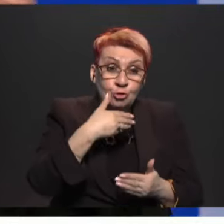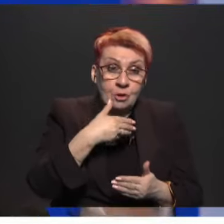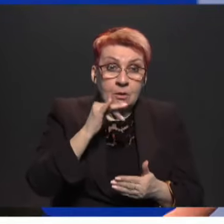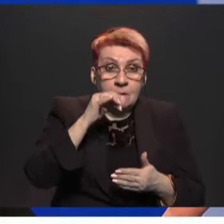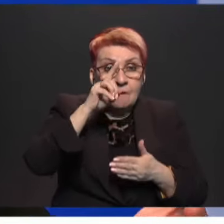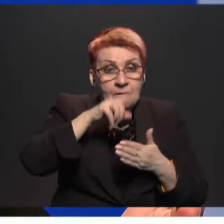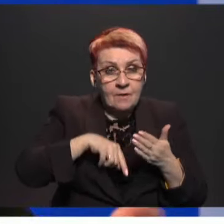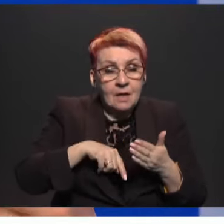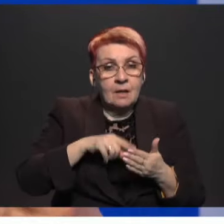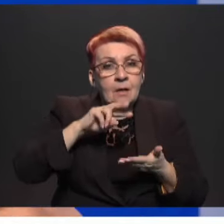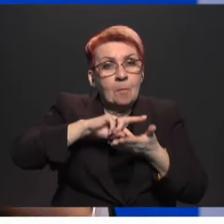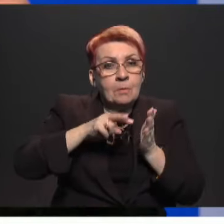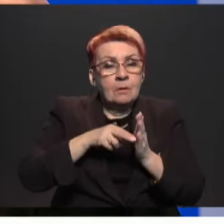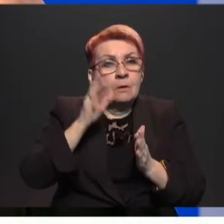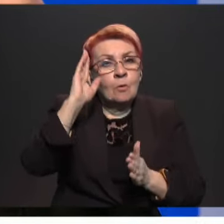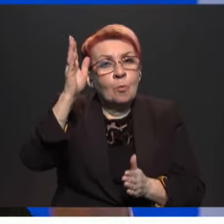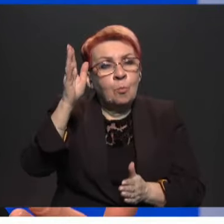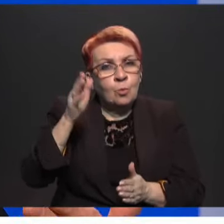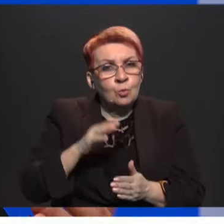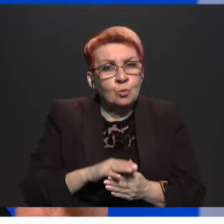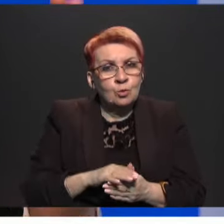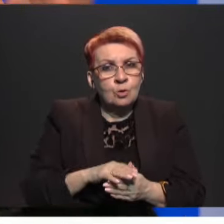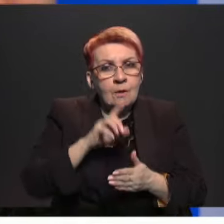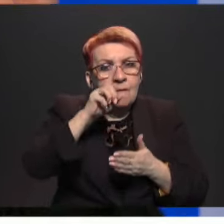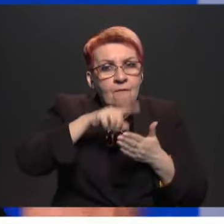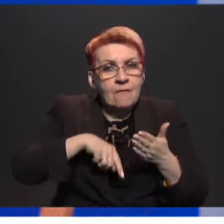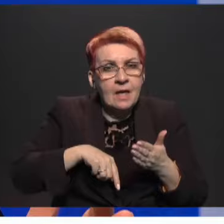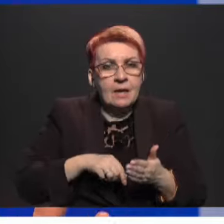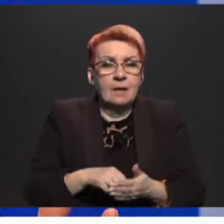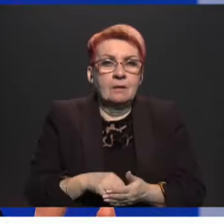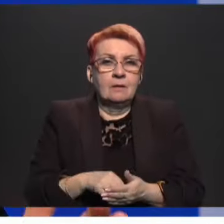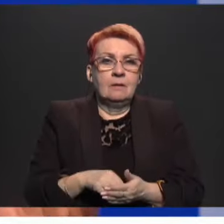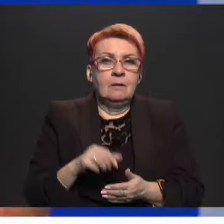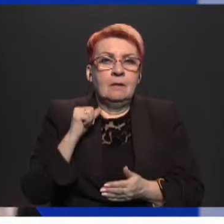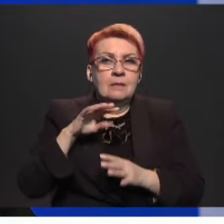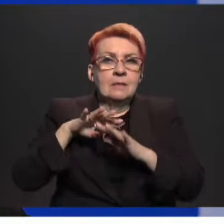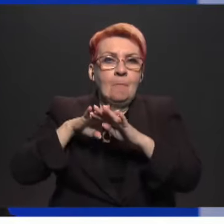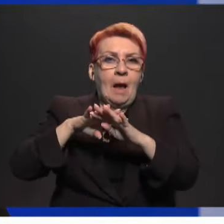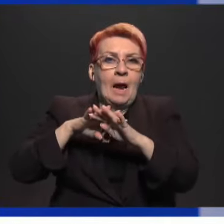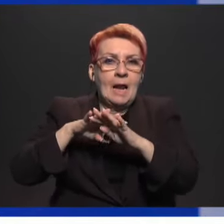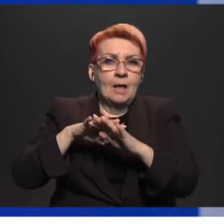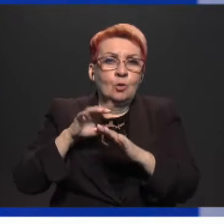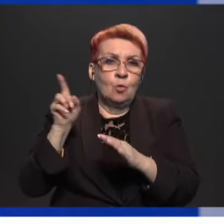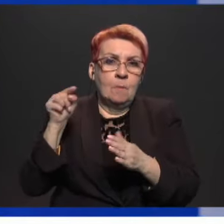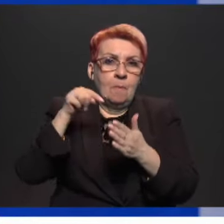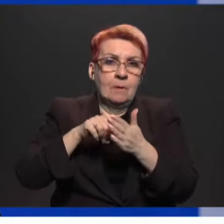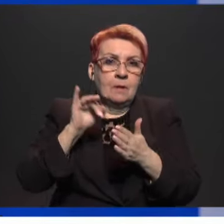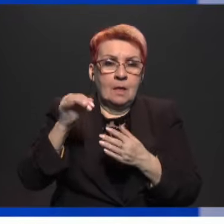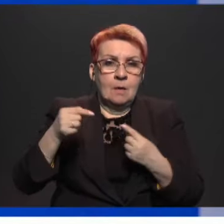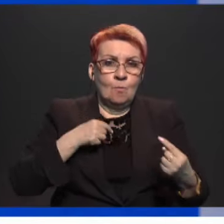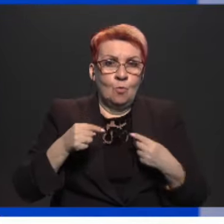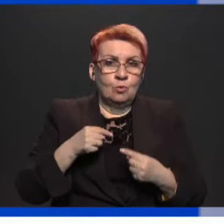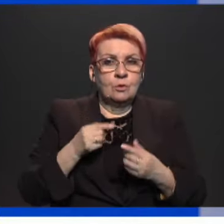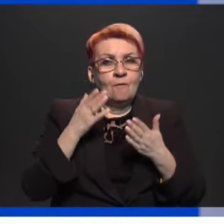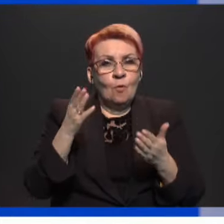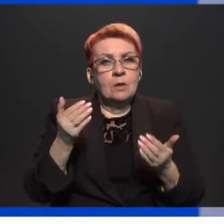строит себе будущее и пытается в этой программе жить. Строит себе клетку сам, и в эту клетку попадается и мучается в ней.